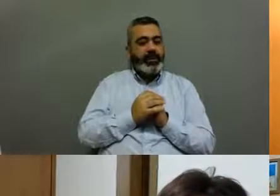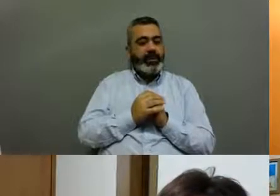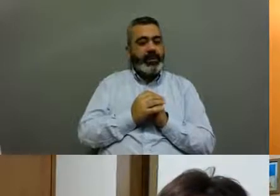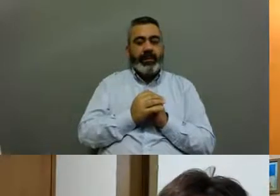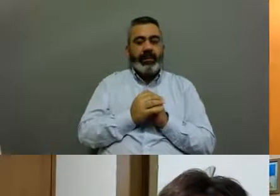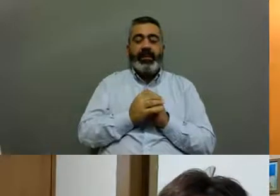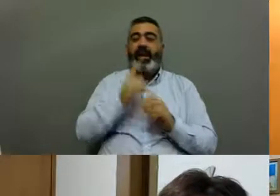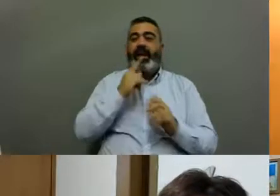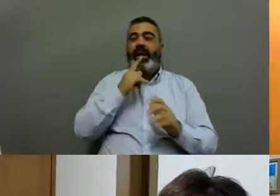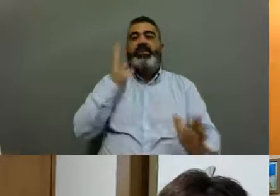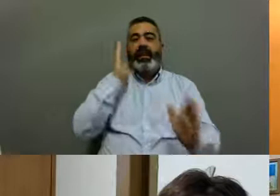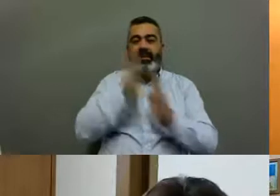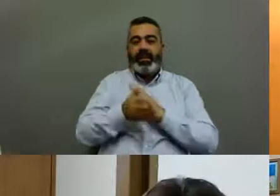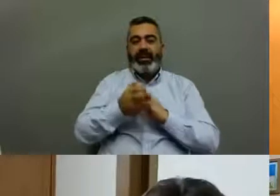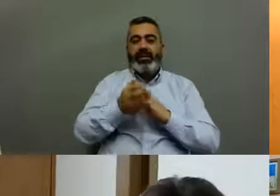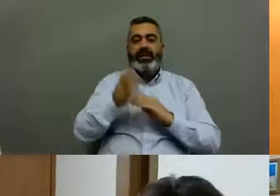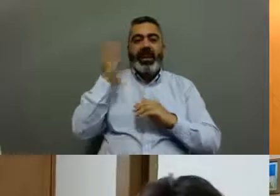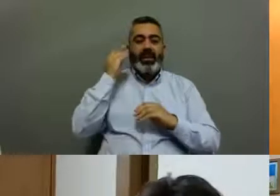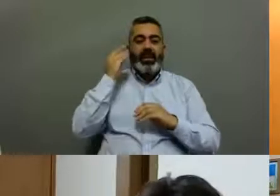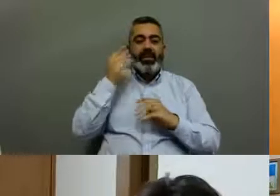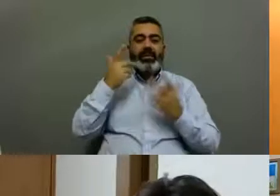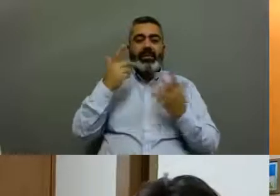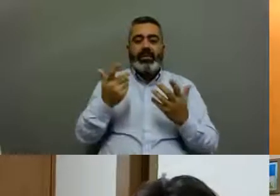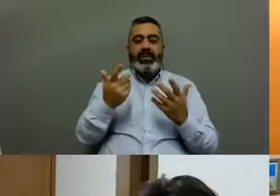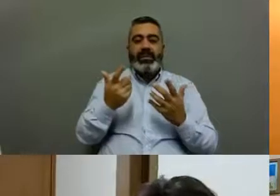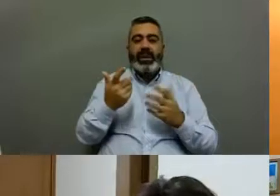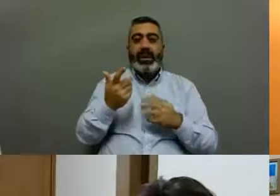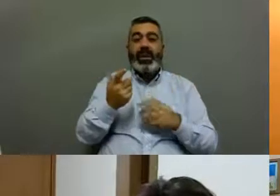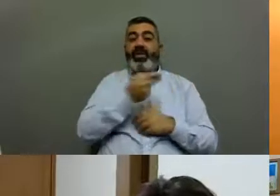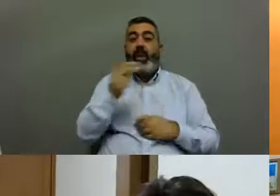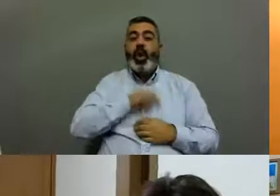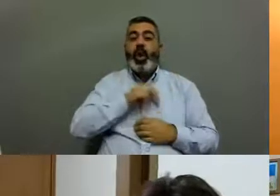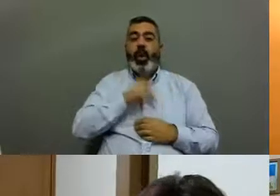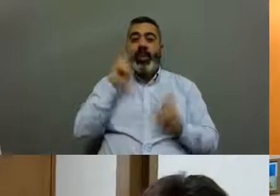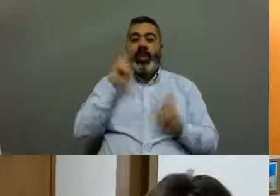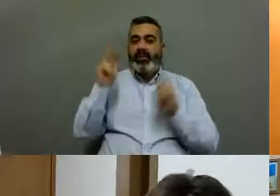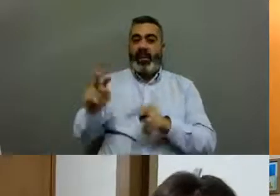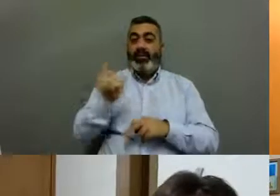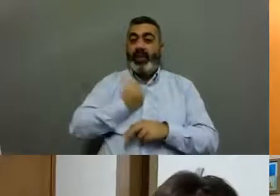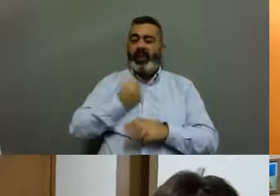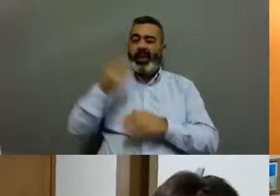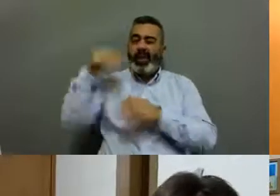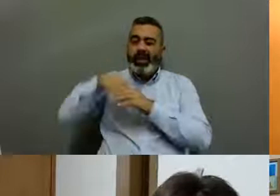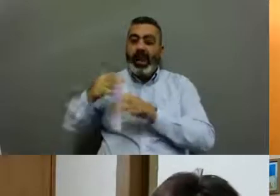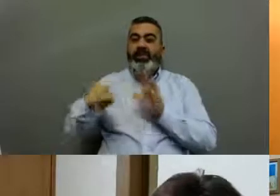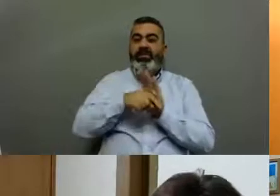αναπόφευκτα δεν μπορώ παρά την πολλαπλή την έννοια του προνομίου. Όμως, ένα